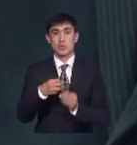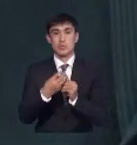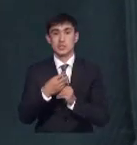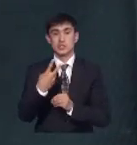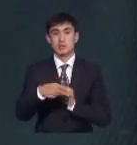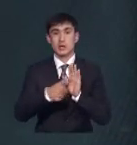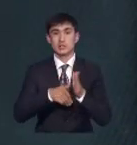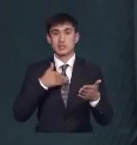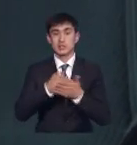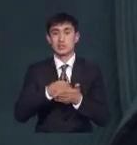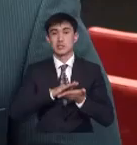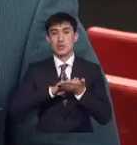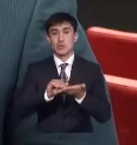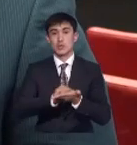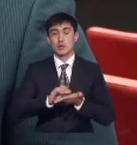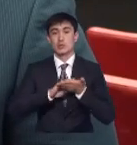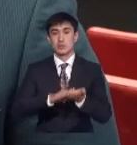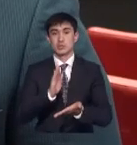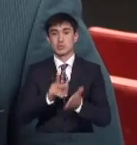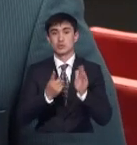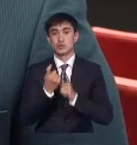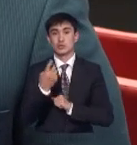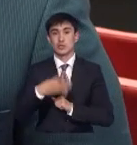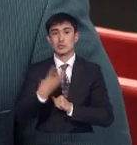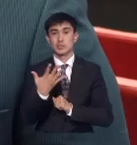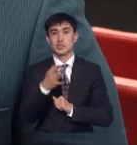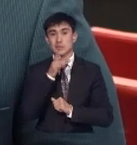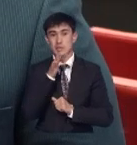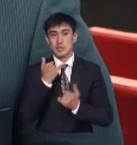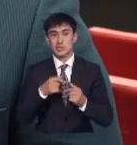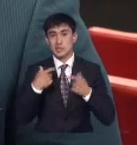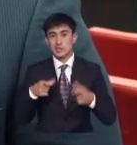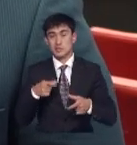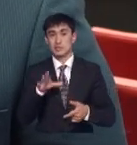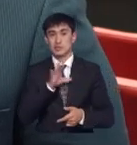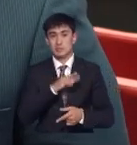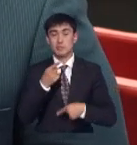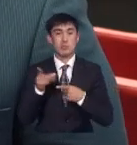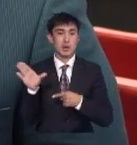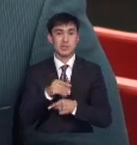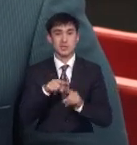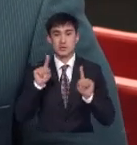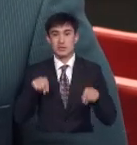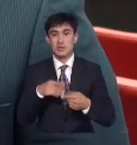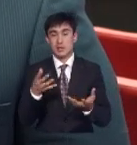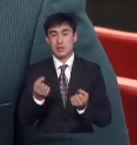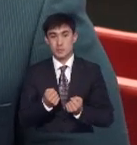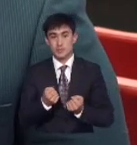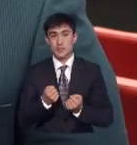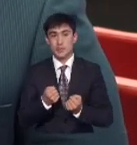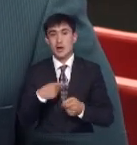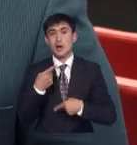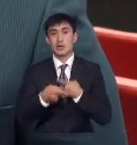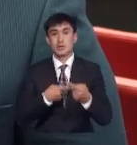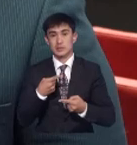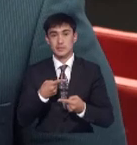қабылдау басталады. Қазіргі таңда 145 адамымыз біздің экзаменационный период, қазір экзамендерін тапсырып, барлығында сертификаттарын алады да, әрмен қалай